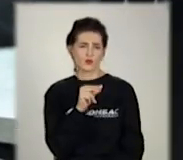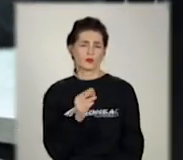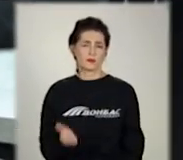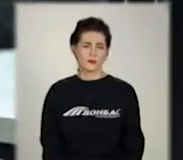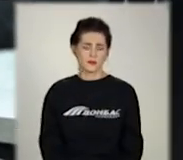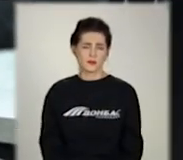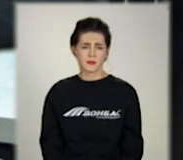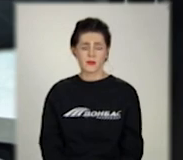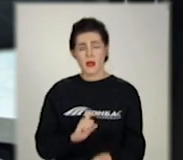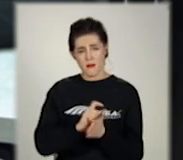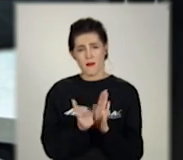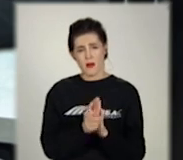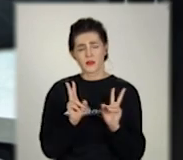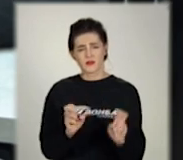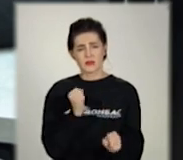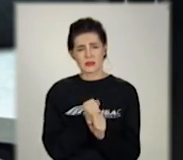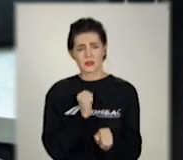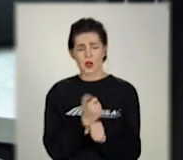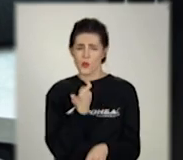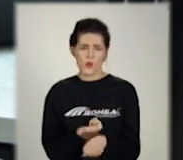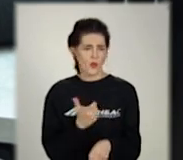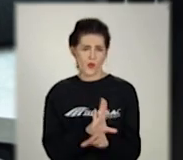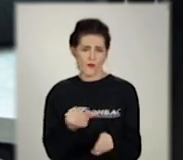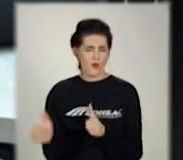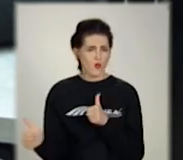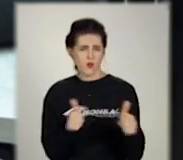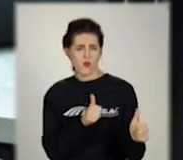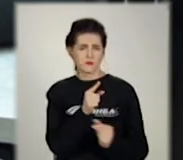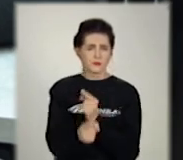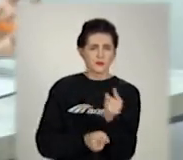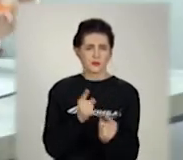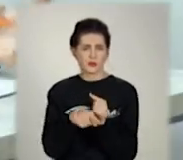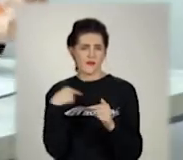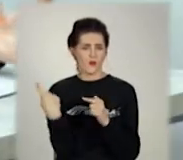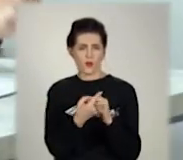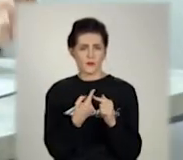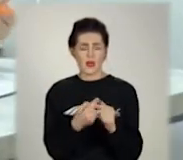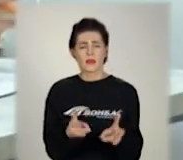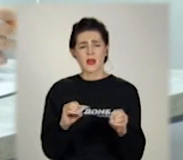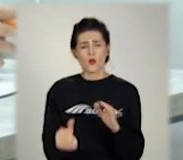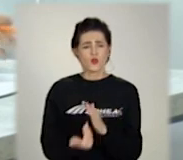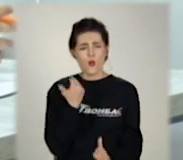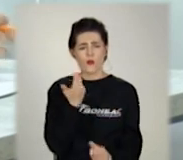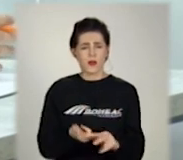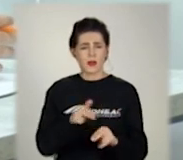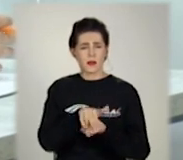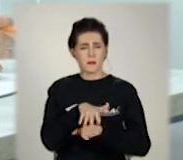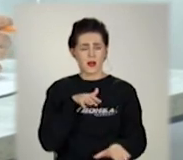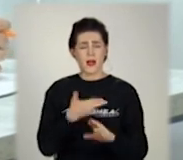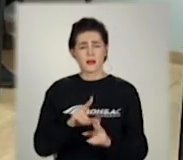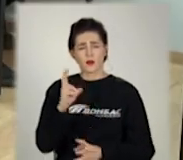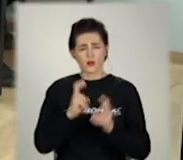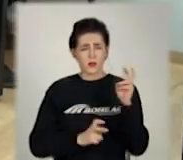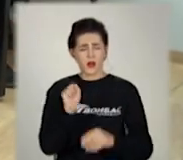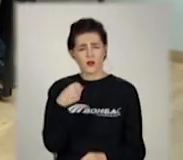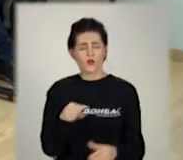І кабінет стало вже, ну, хорошим таким. Помінялося все тут. На оновлення цієї аудиторії комбінат